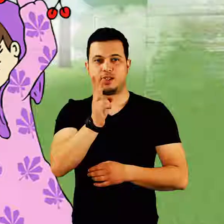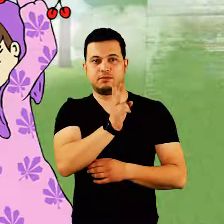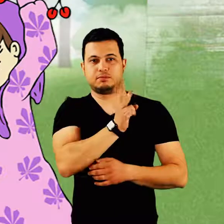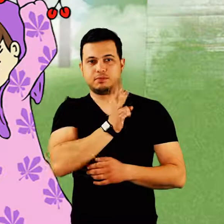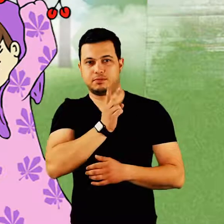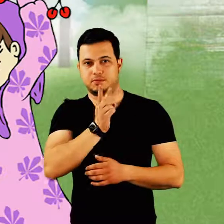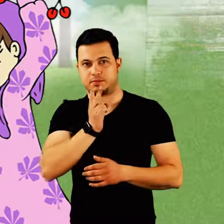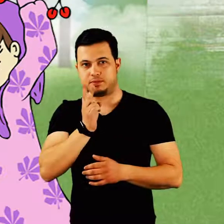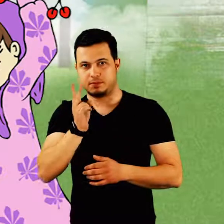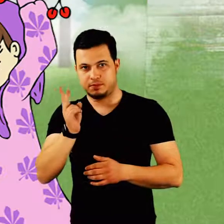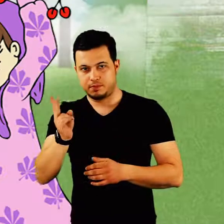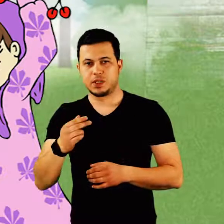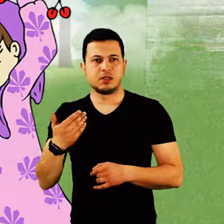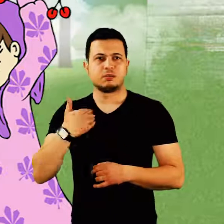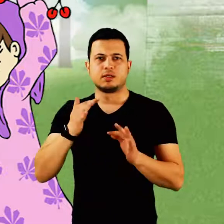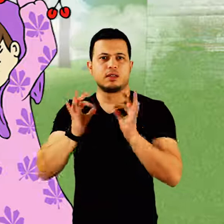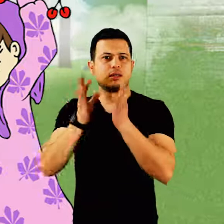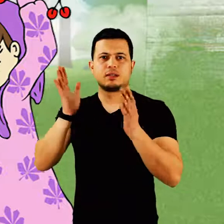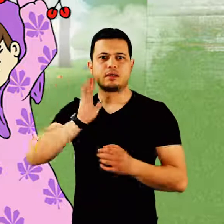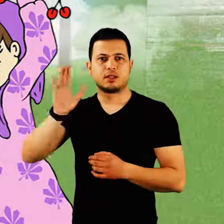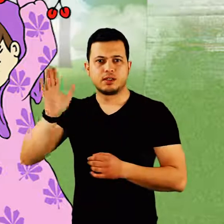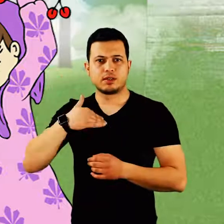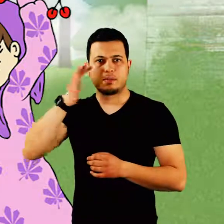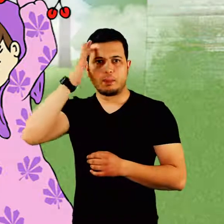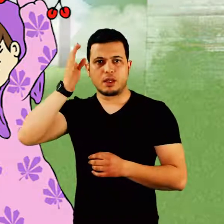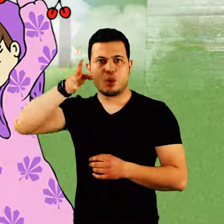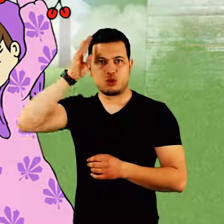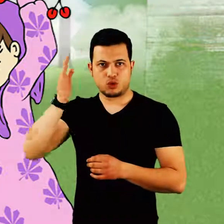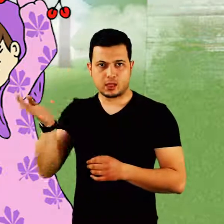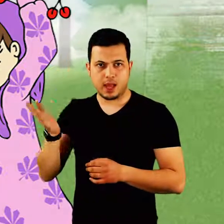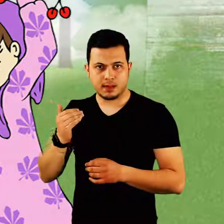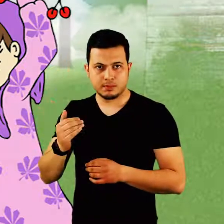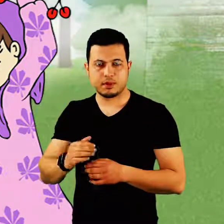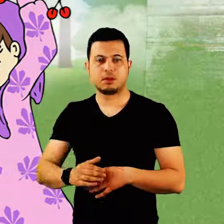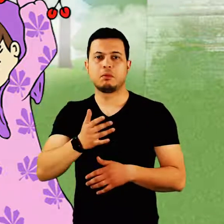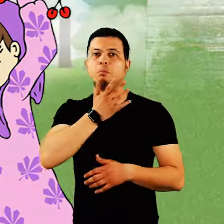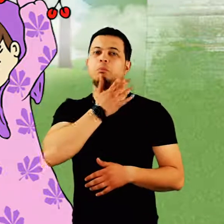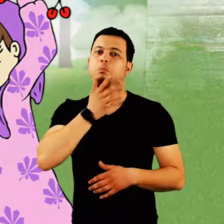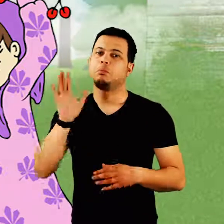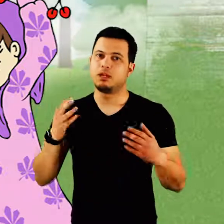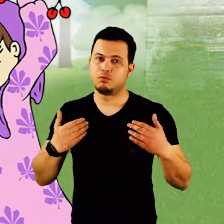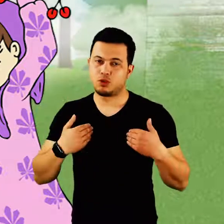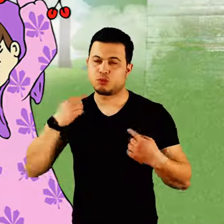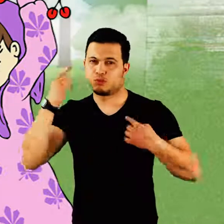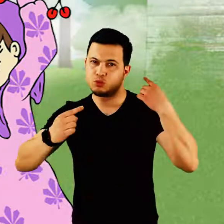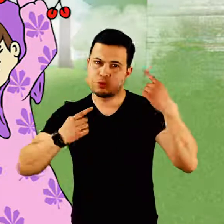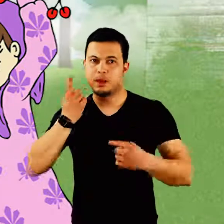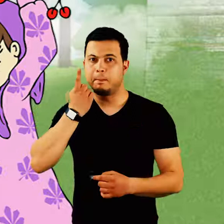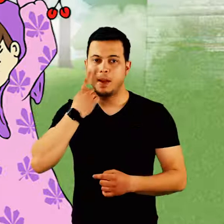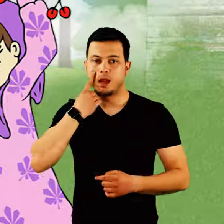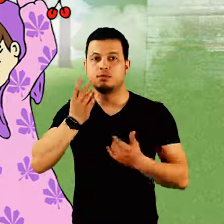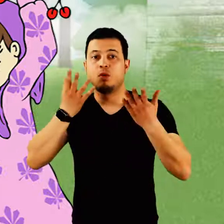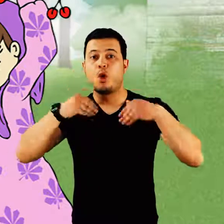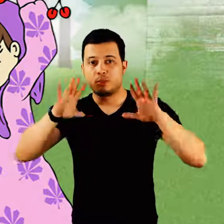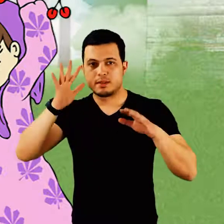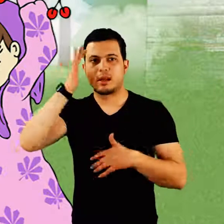gelmişlerdi. Nasıl gideceğiz? Bilgoruz'u mu çağırsak? Bilmem ki Çınar. Bir düşünelim bakalım.